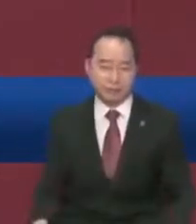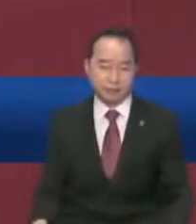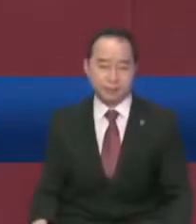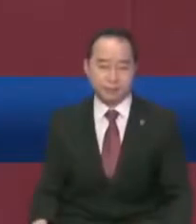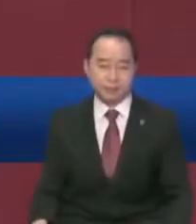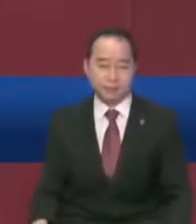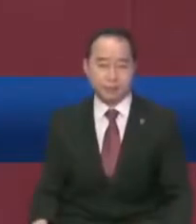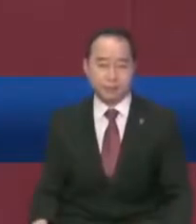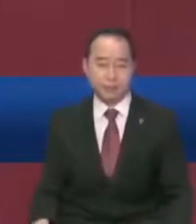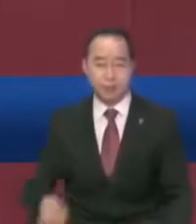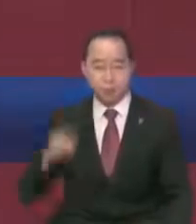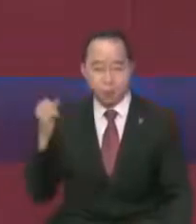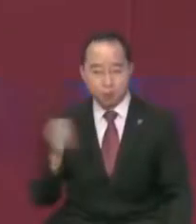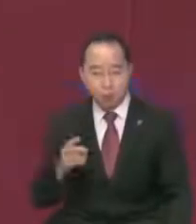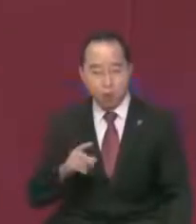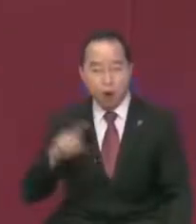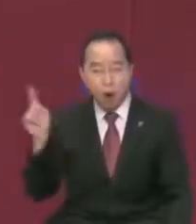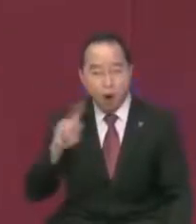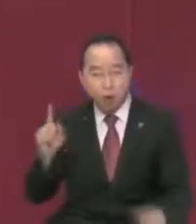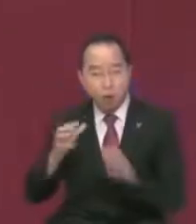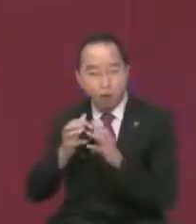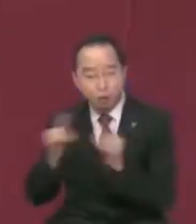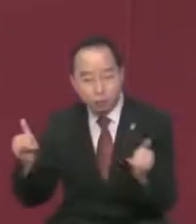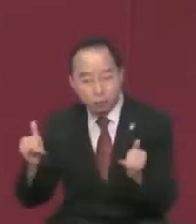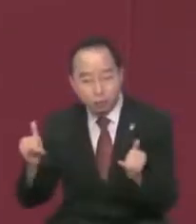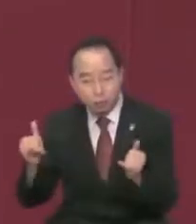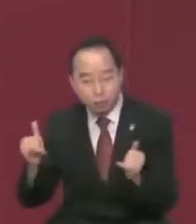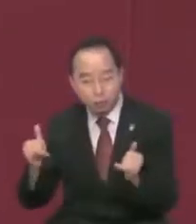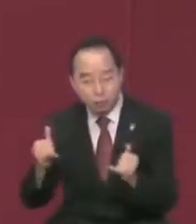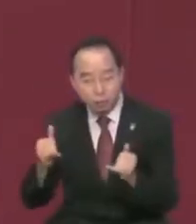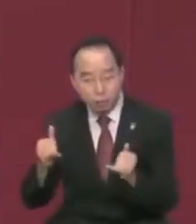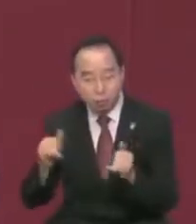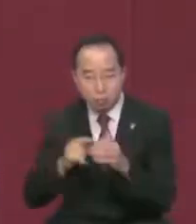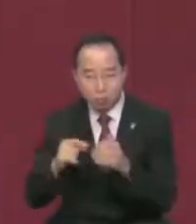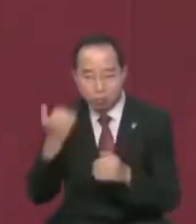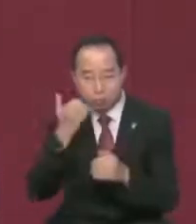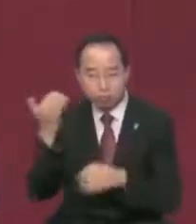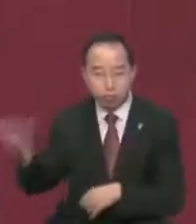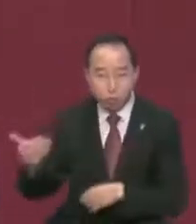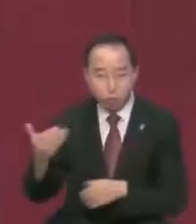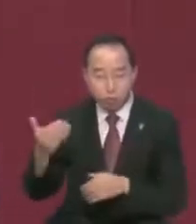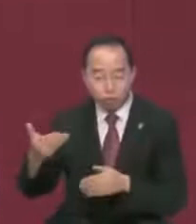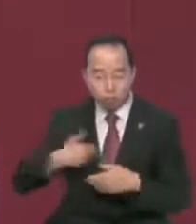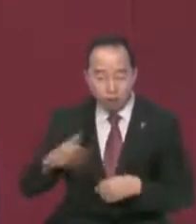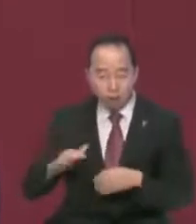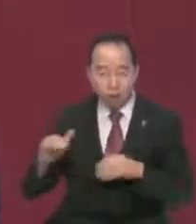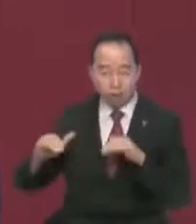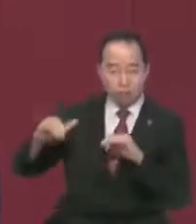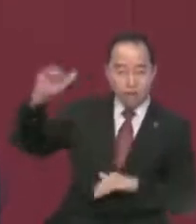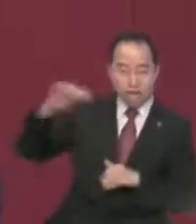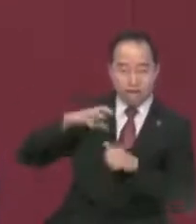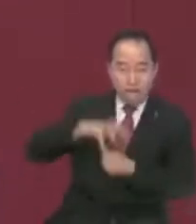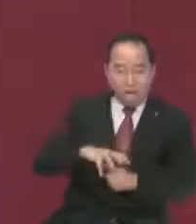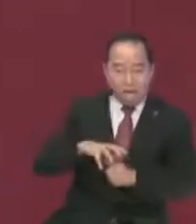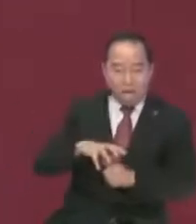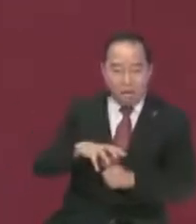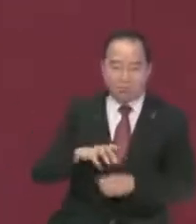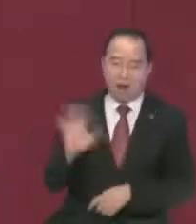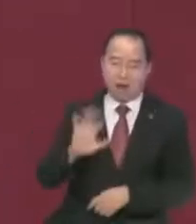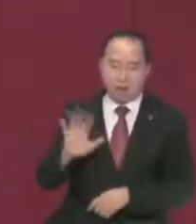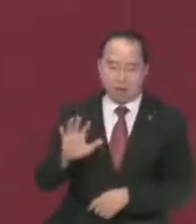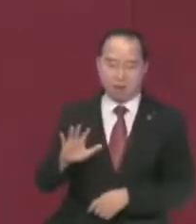동시에 어느 국민도 부당한 불이익을 당하시지 않도록 해야 합니다. 사각지대가 없어야